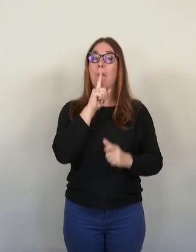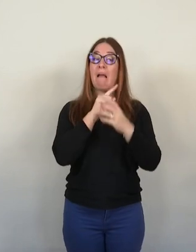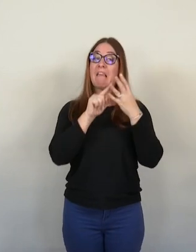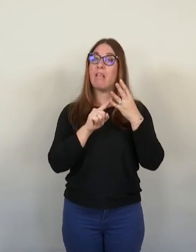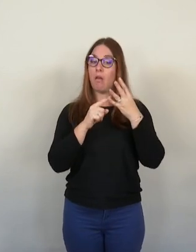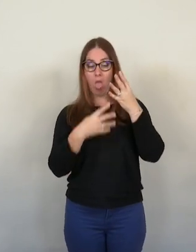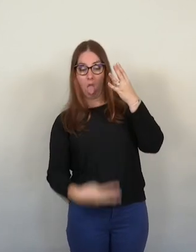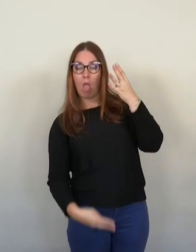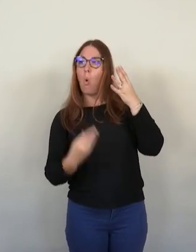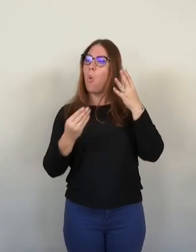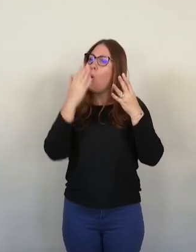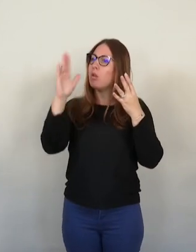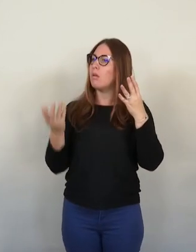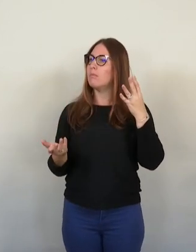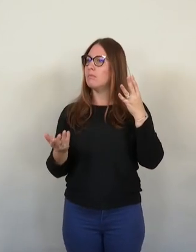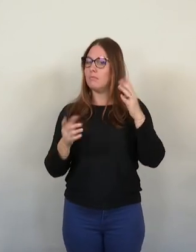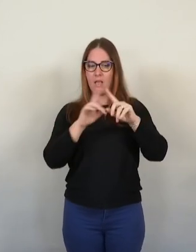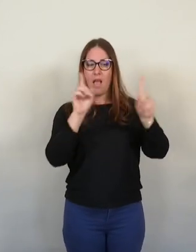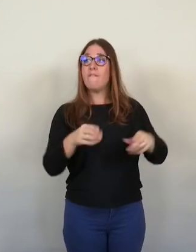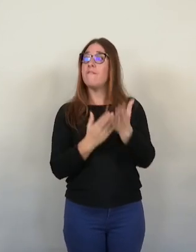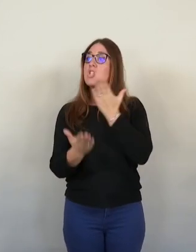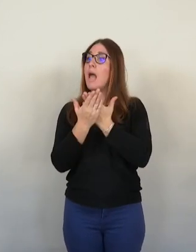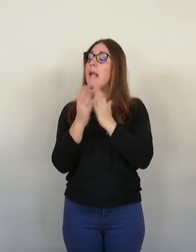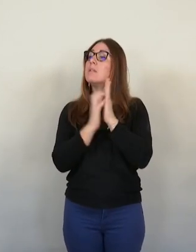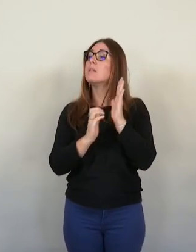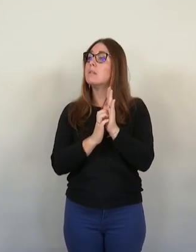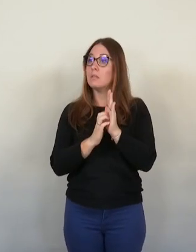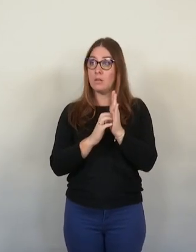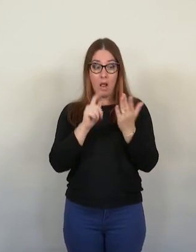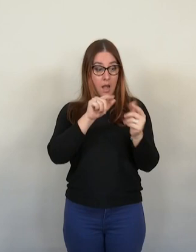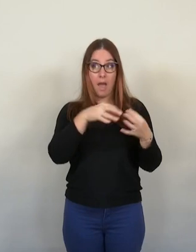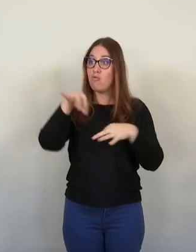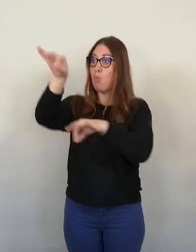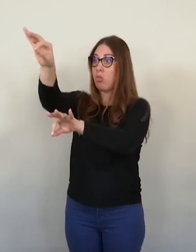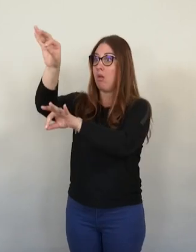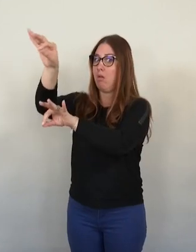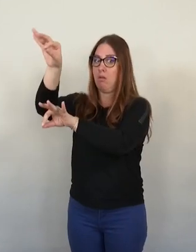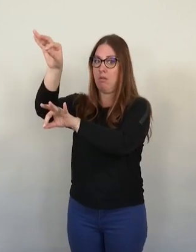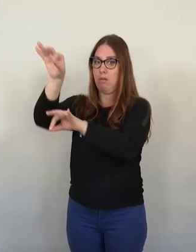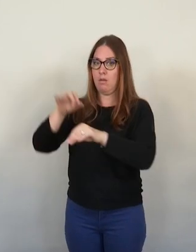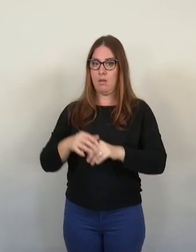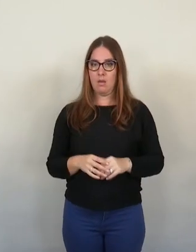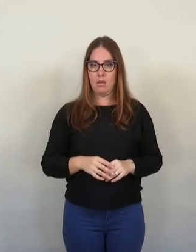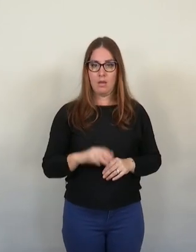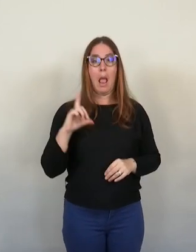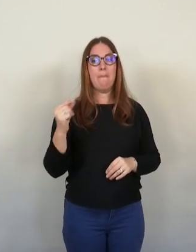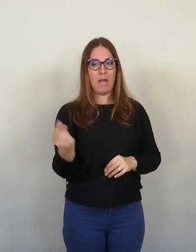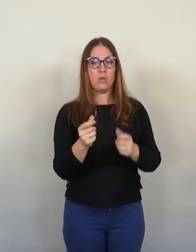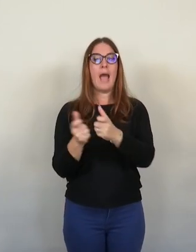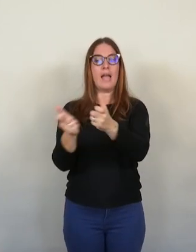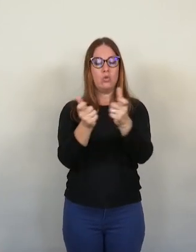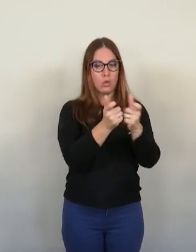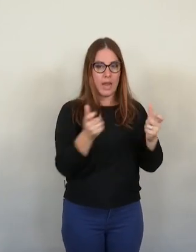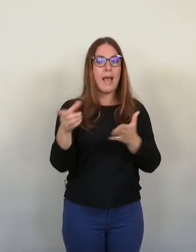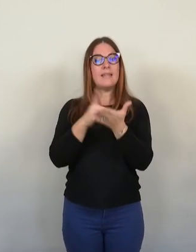donc je comprends pas pourquoi vous citez pas les autres dans laffiche qui est en annexe de la délibération je l'ai sous les yeux je vous la montre he si vous voulez il est marqué partenaire institutionnel